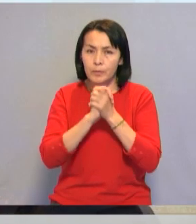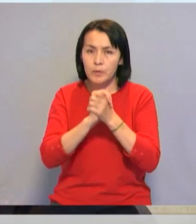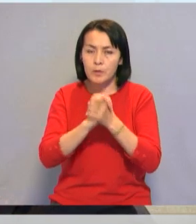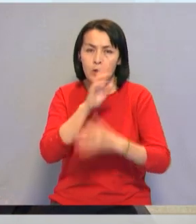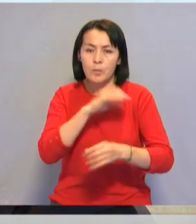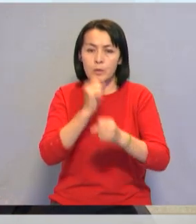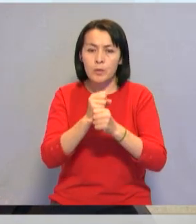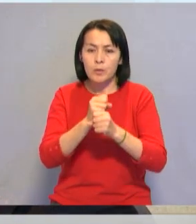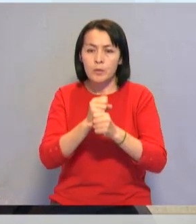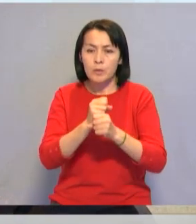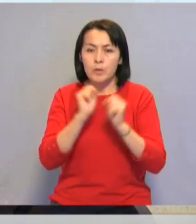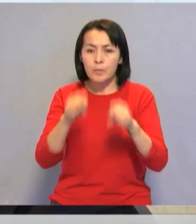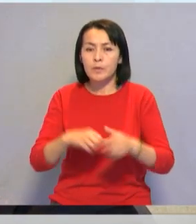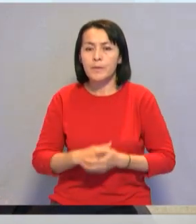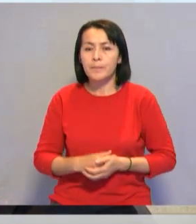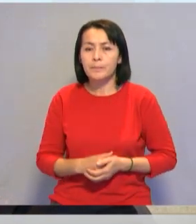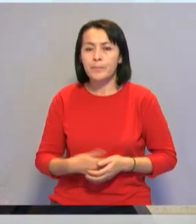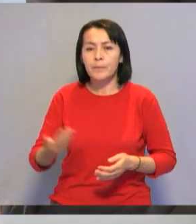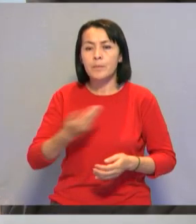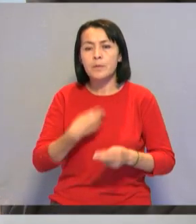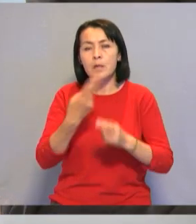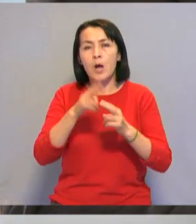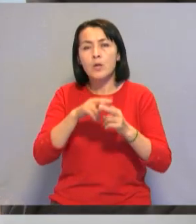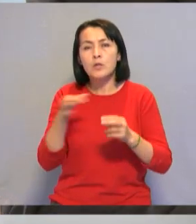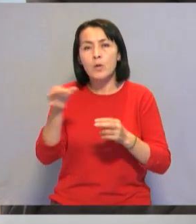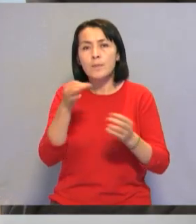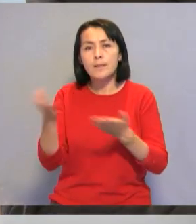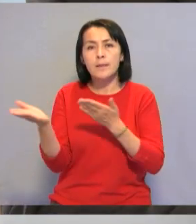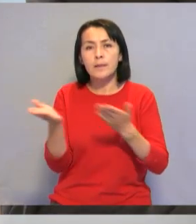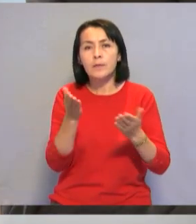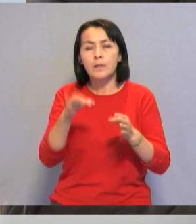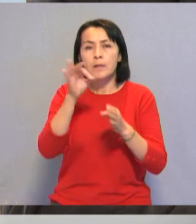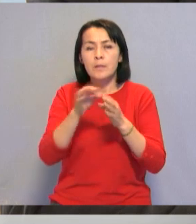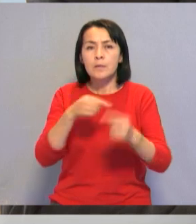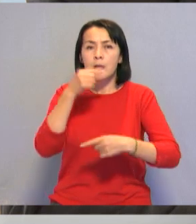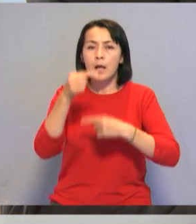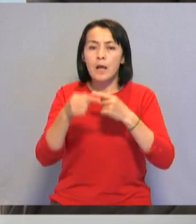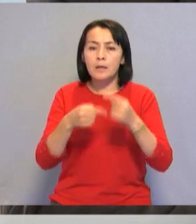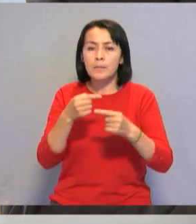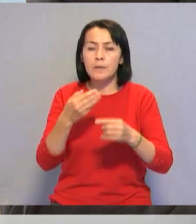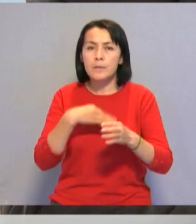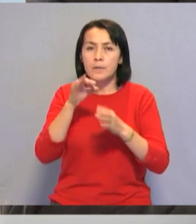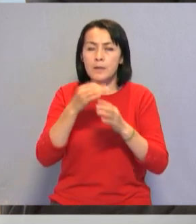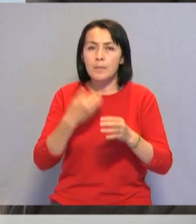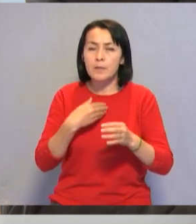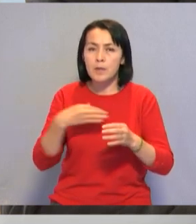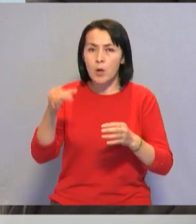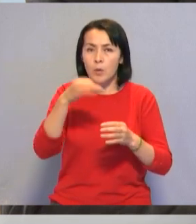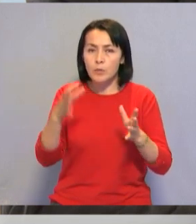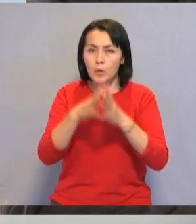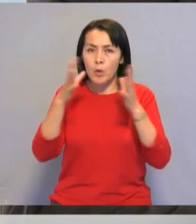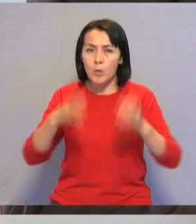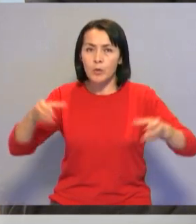жұмыс жасауға алып келеді. Бізде осы өңірге келіп отқан себебіміз алдыңызға, себебі бізде де өңірдегі